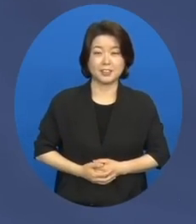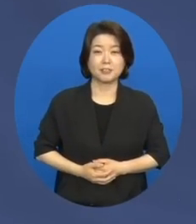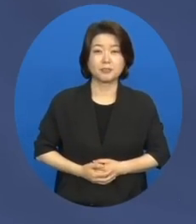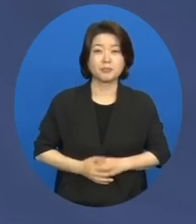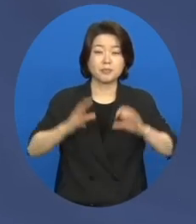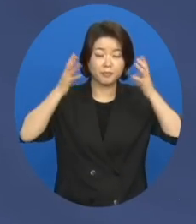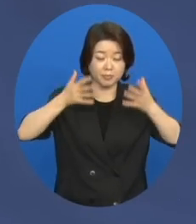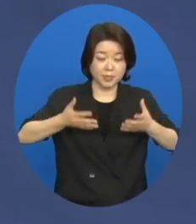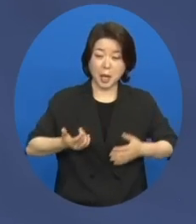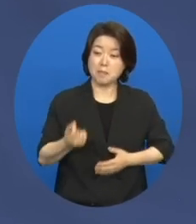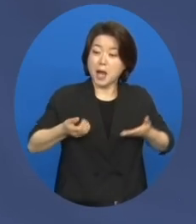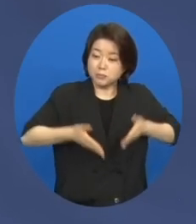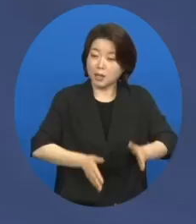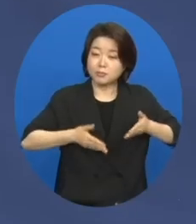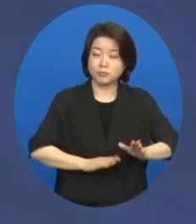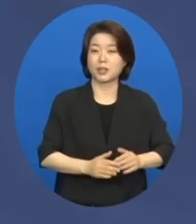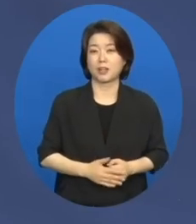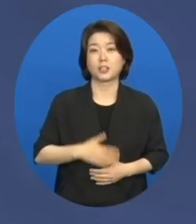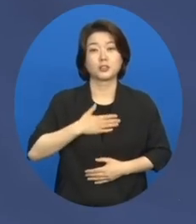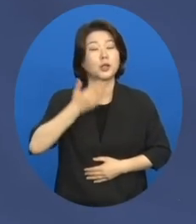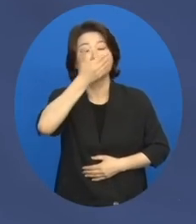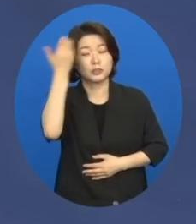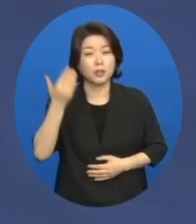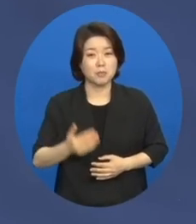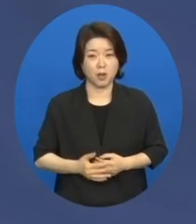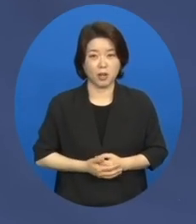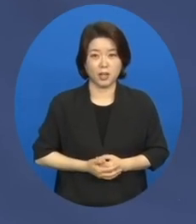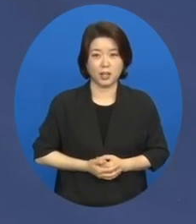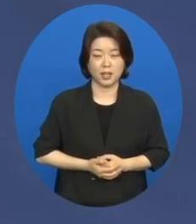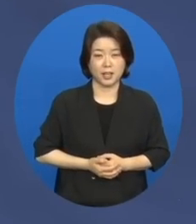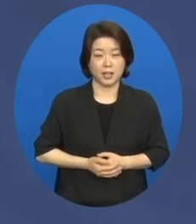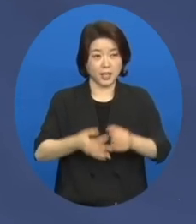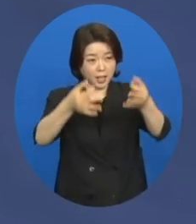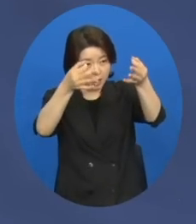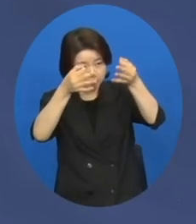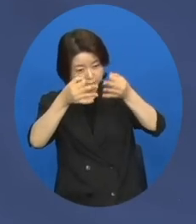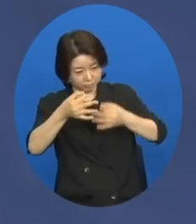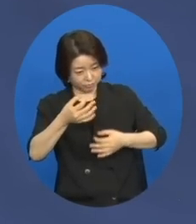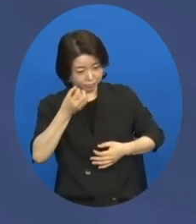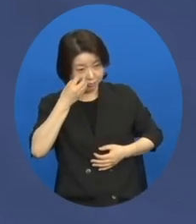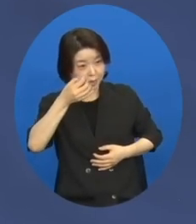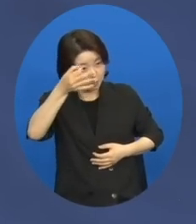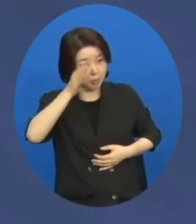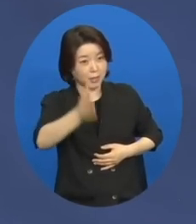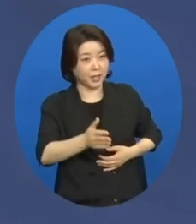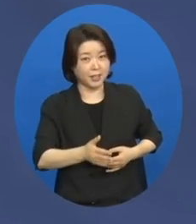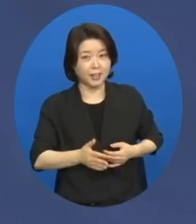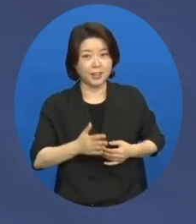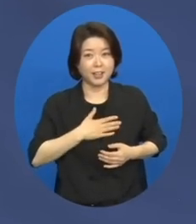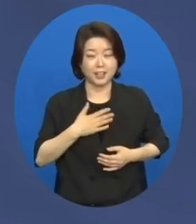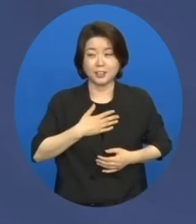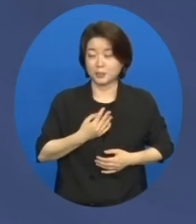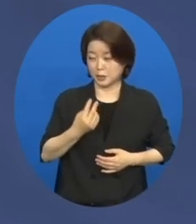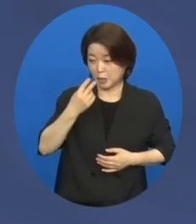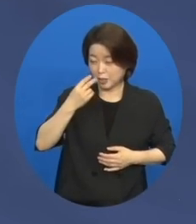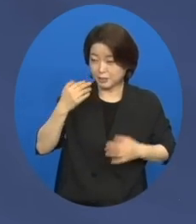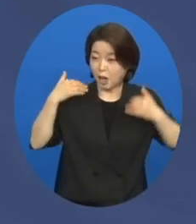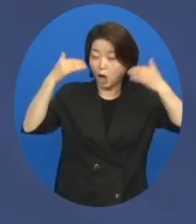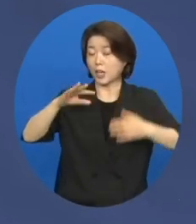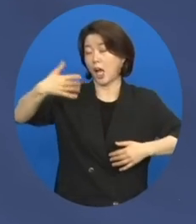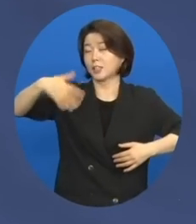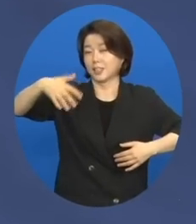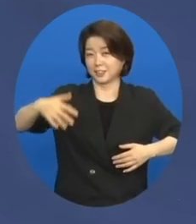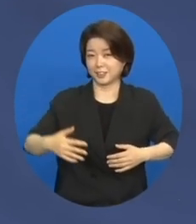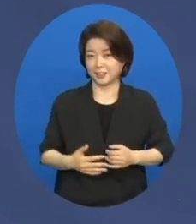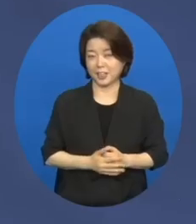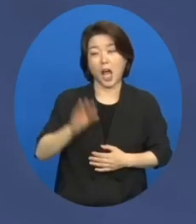애를 일찍 낳아서 그렇지 저 아직 어려요. 사람 그렇게 보지 마세요. 저 아직 철이 덜 들었어요. 아직도